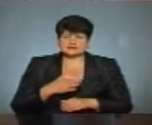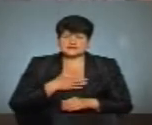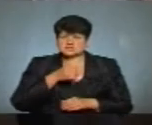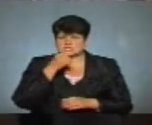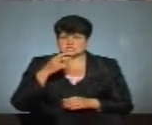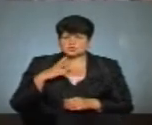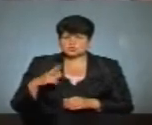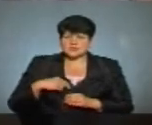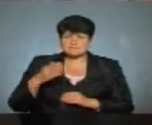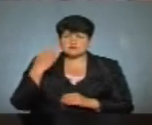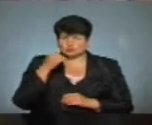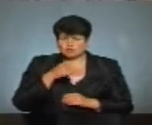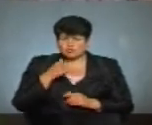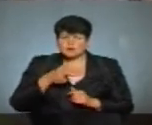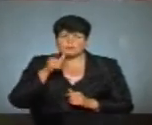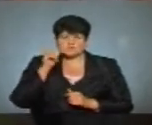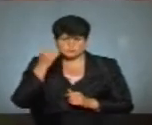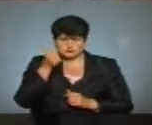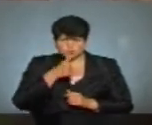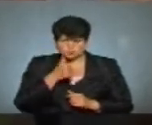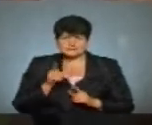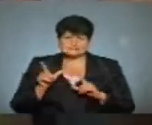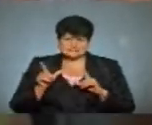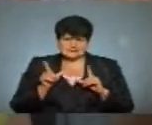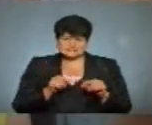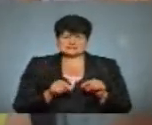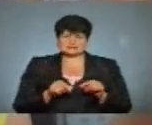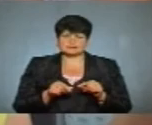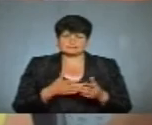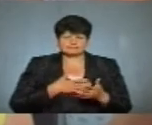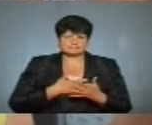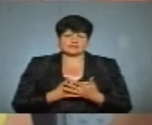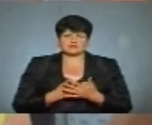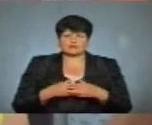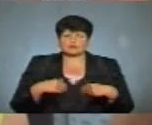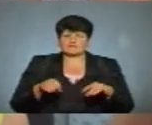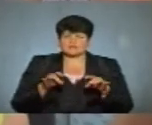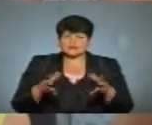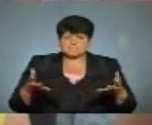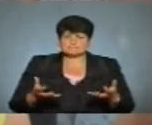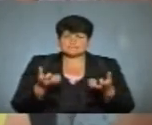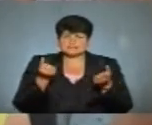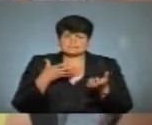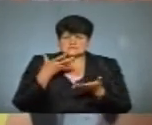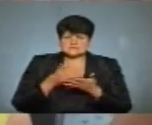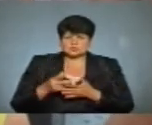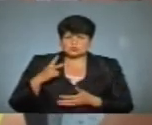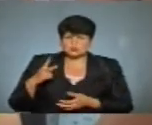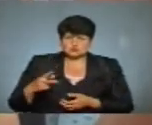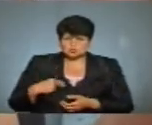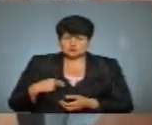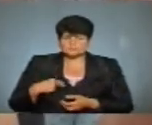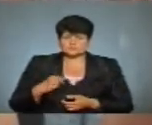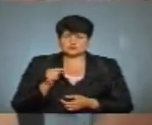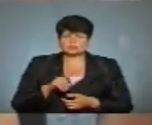старша дочка минулого року і позаминулого їздила, і так активно ми вирішили підтримати свою дочку,